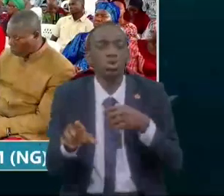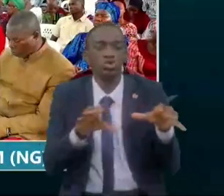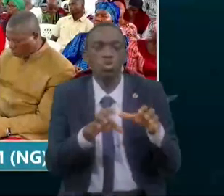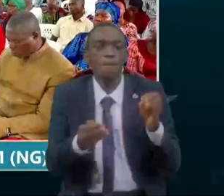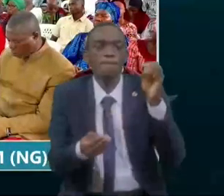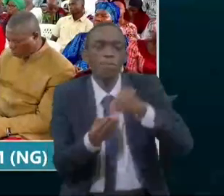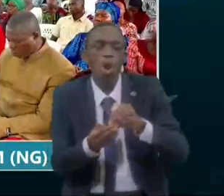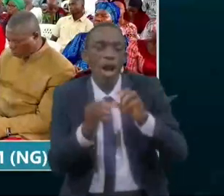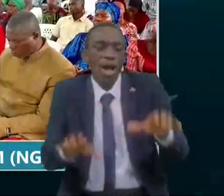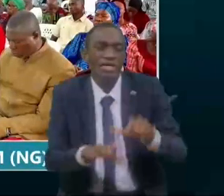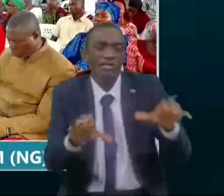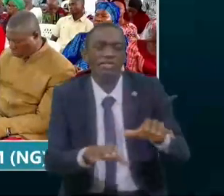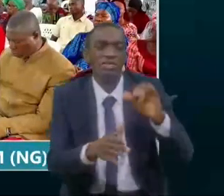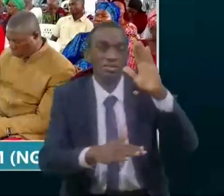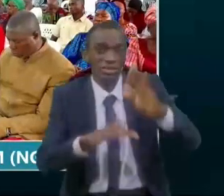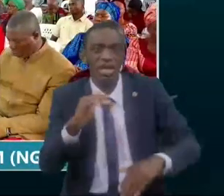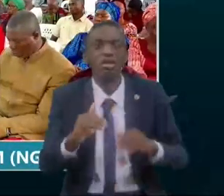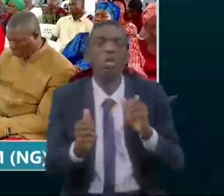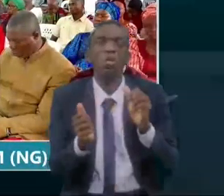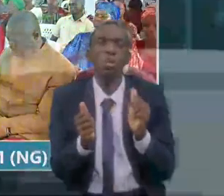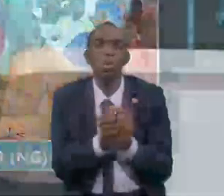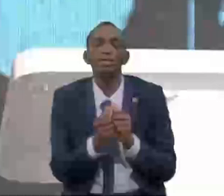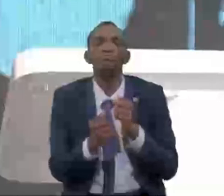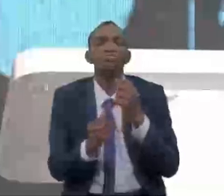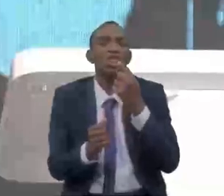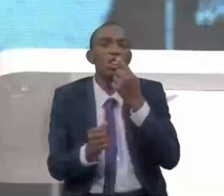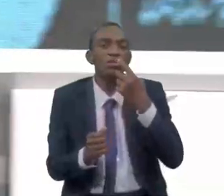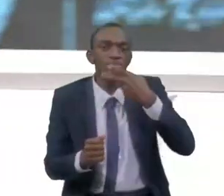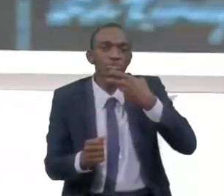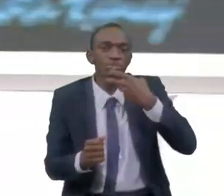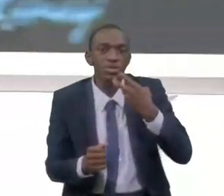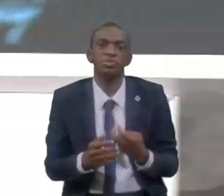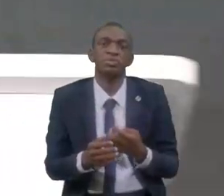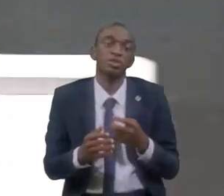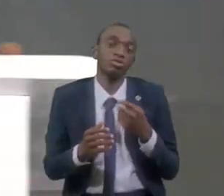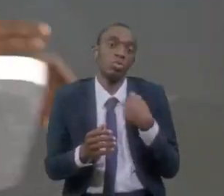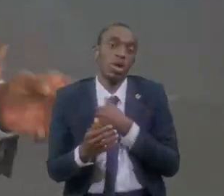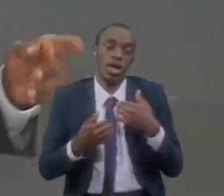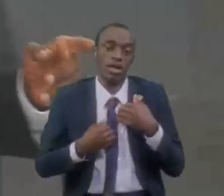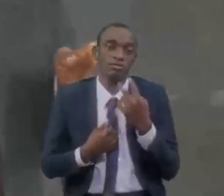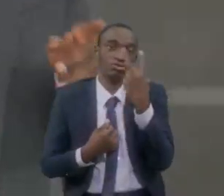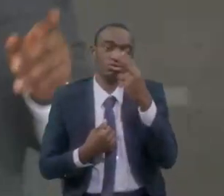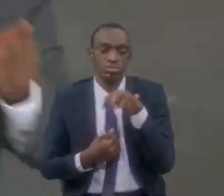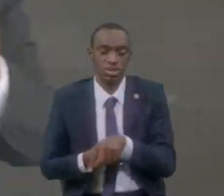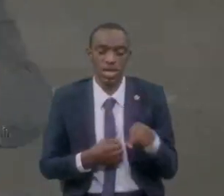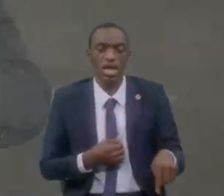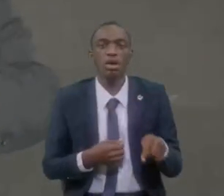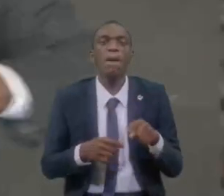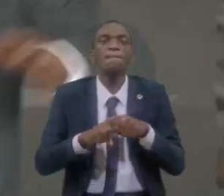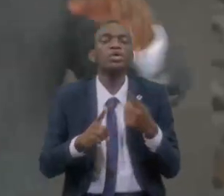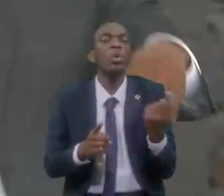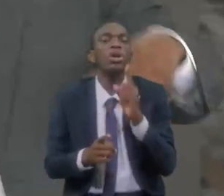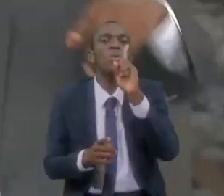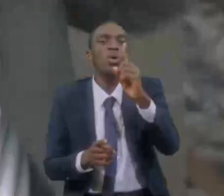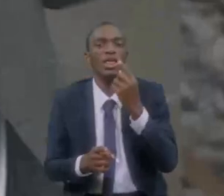que vous le faites avec la langue. Nous avons deux pieds et une seule langue. Ainsi donc, vous devez minimiser ce